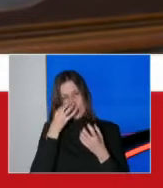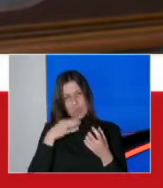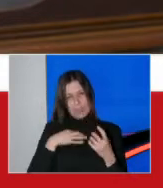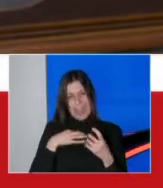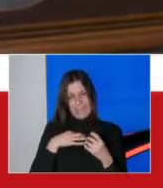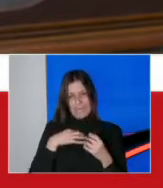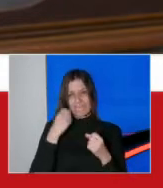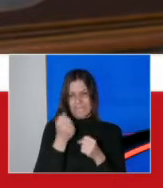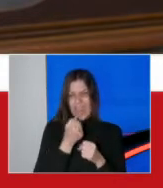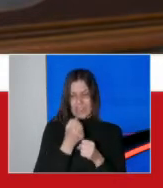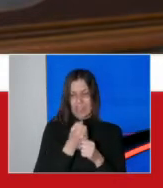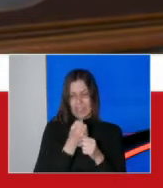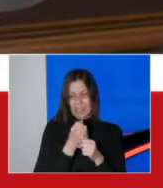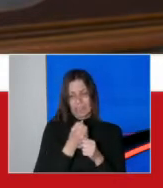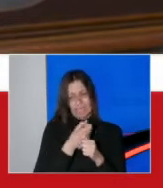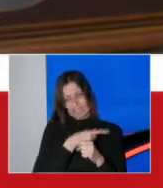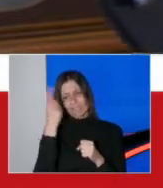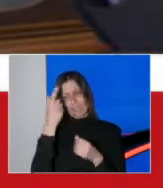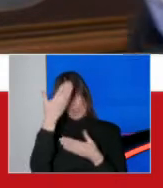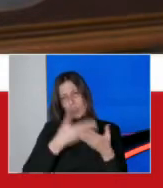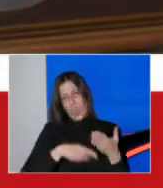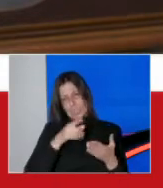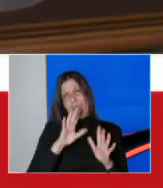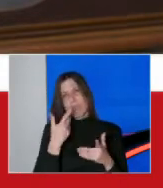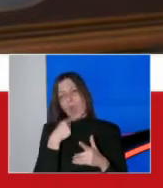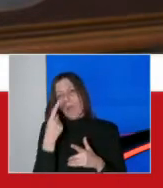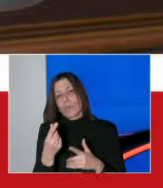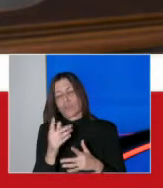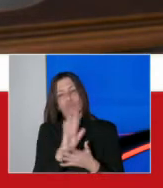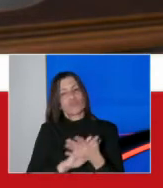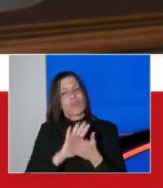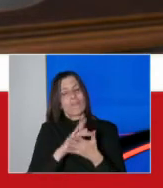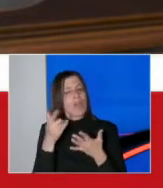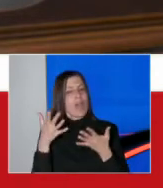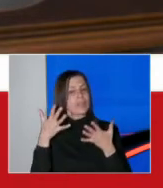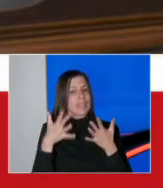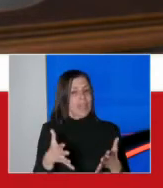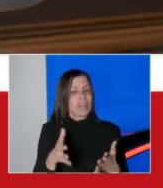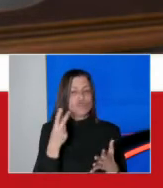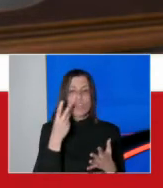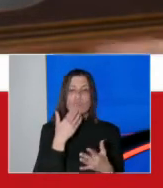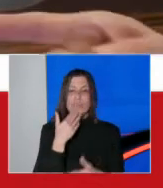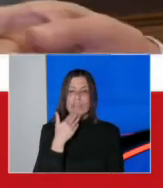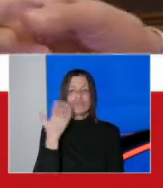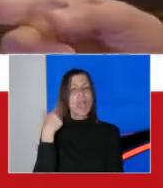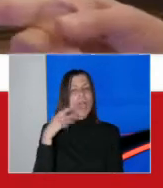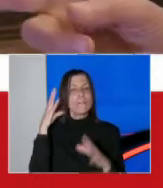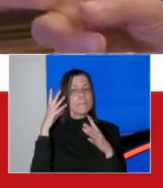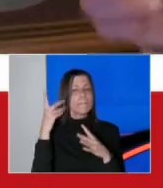ה... למנף את הדוח הזה ככל האפשר. למה הם לא אמרו מילה על התקפה על שני יהודים שהייתה